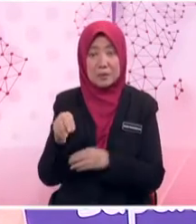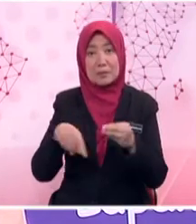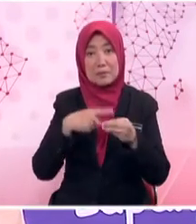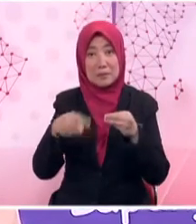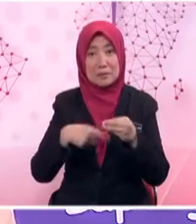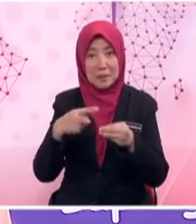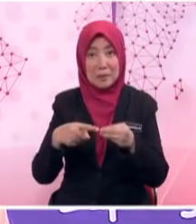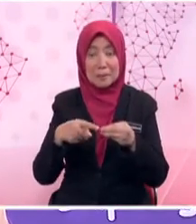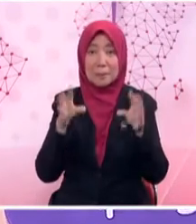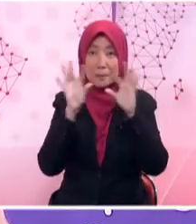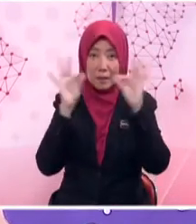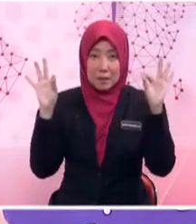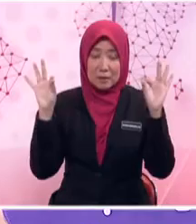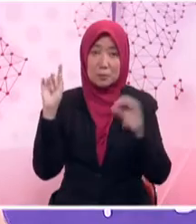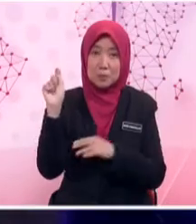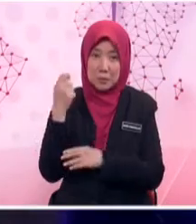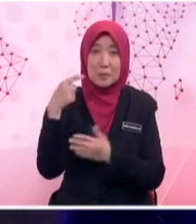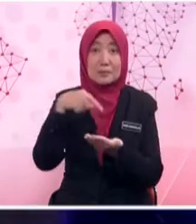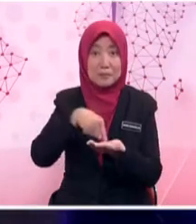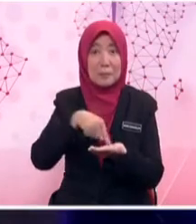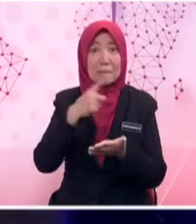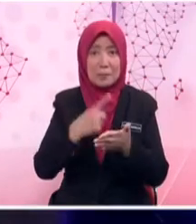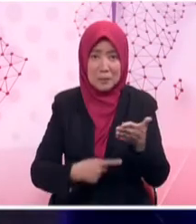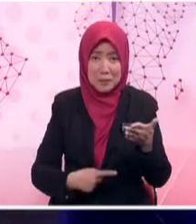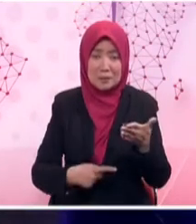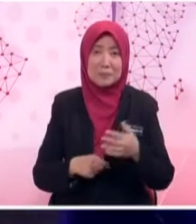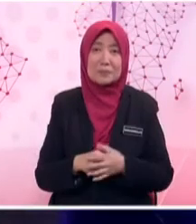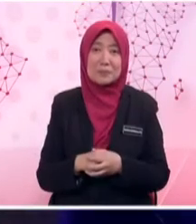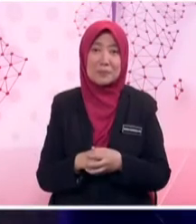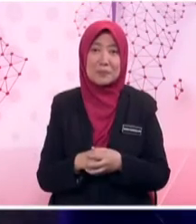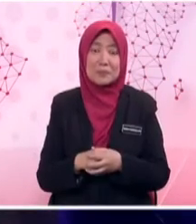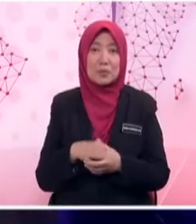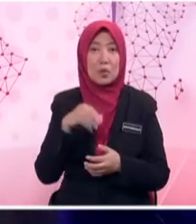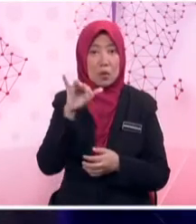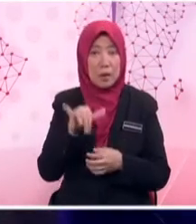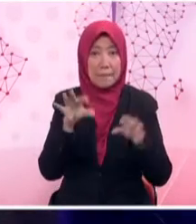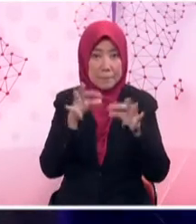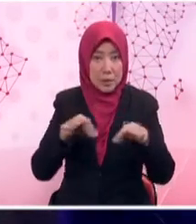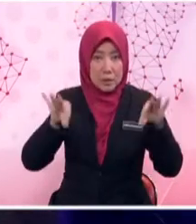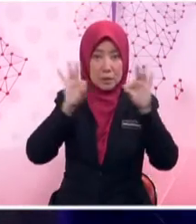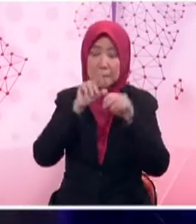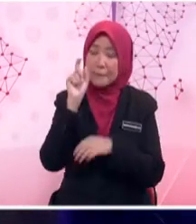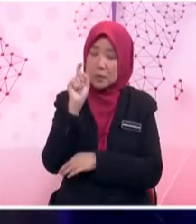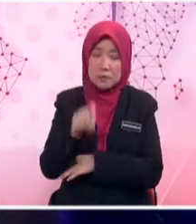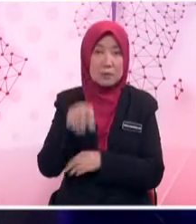ini? Okey, ayat tunggal ni itulah murid-murid. Yang paling penting ingat subjek dan ingat